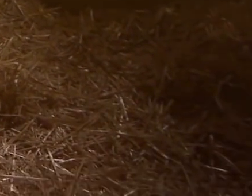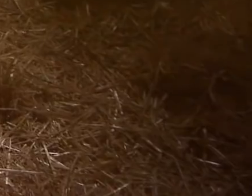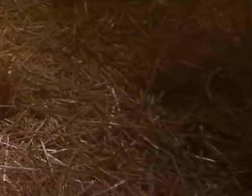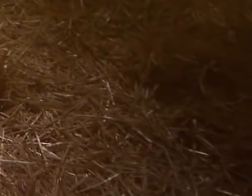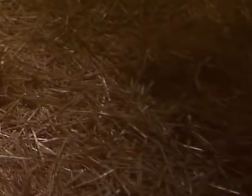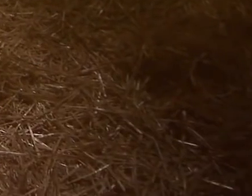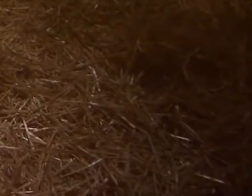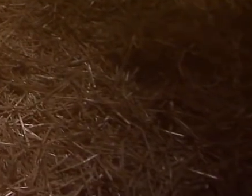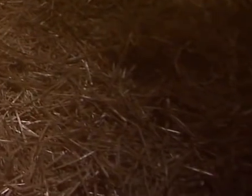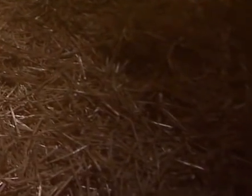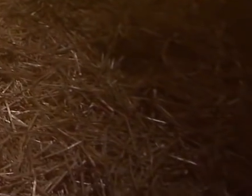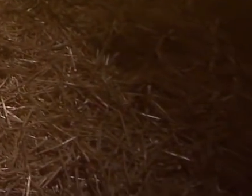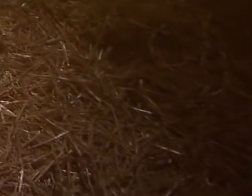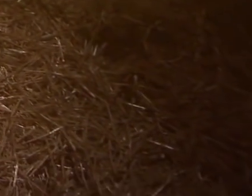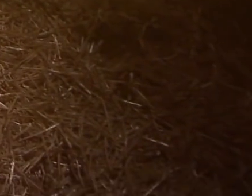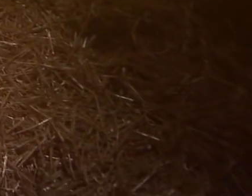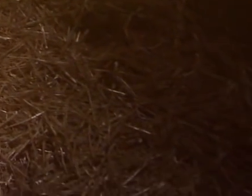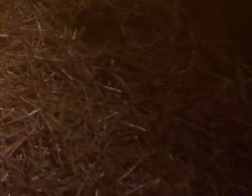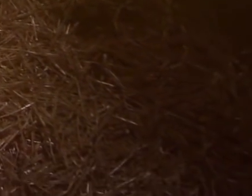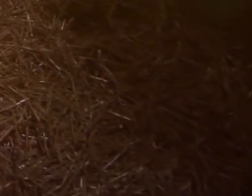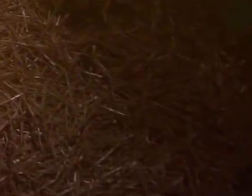di Indonesia